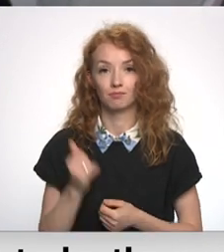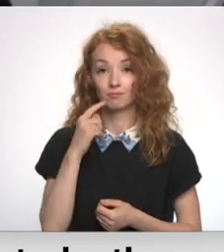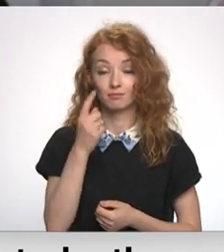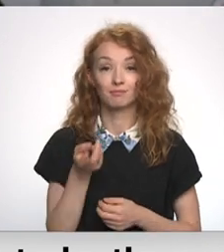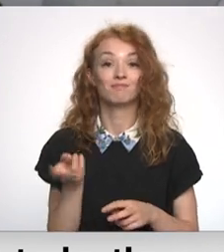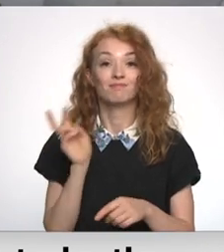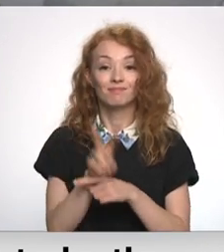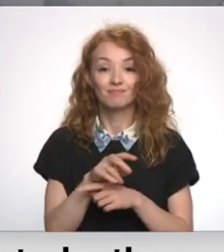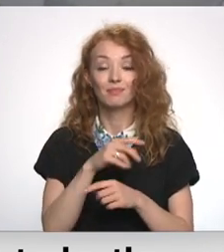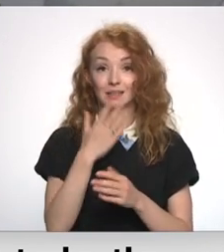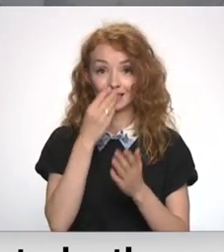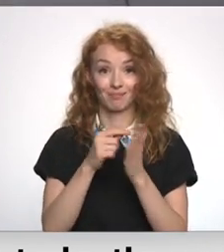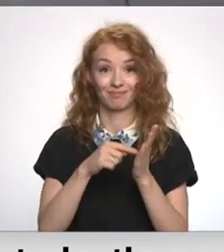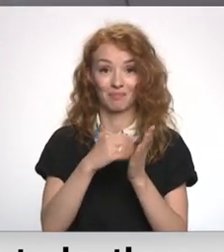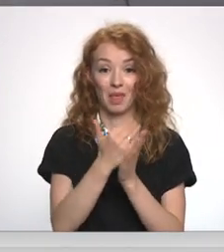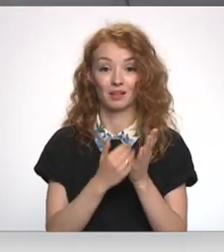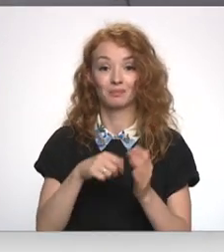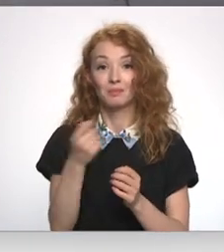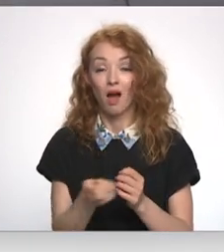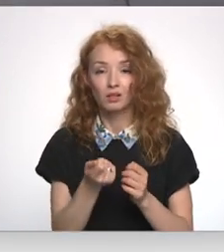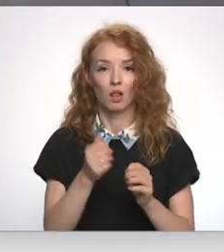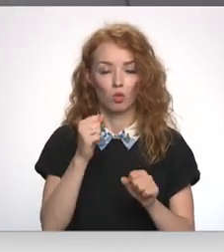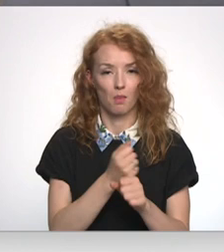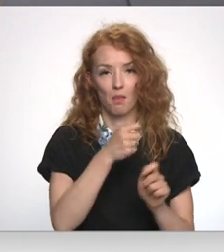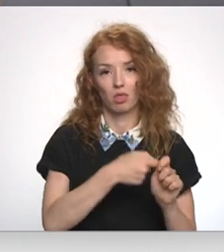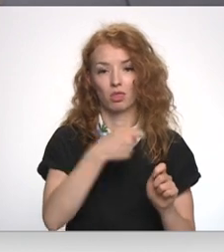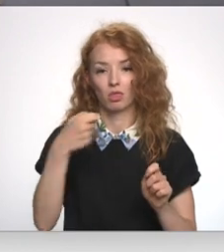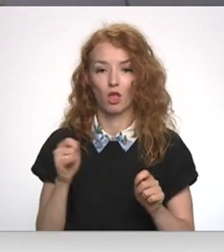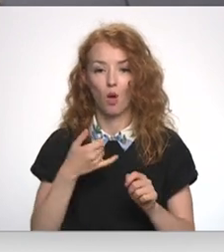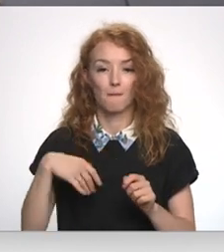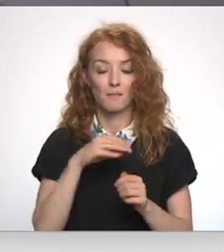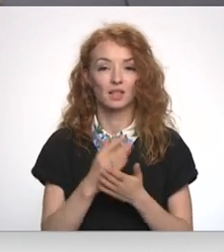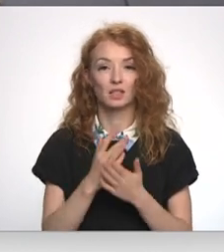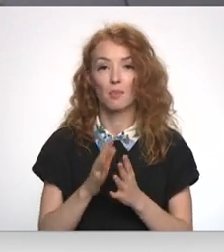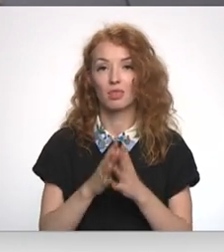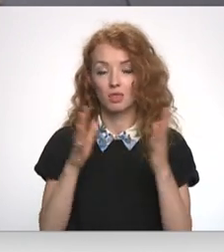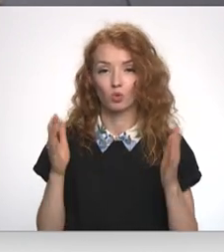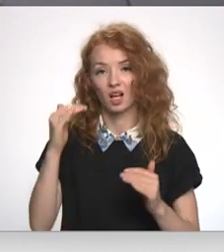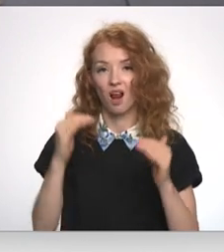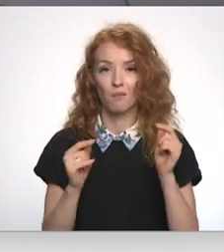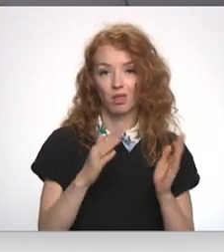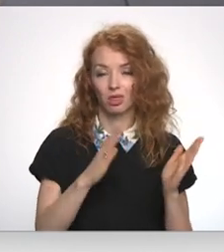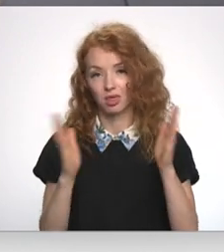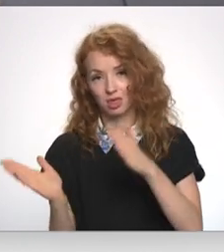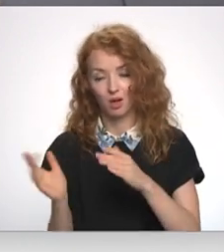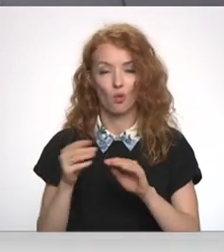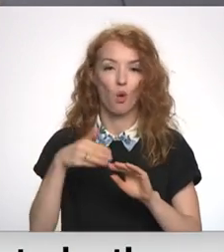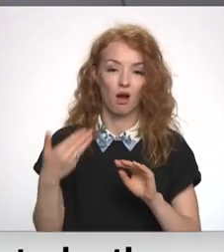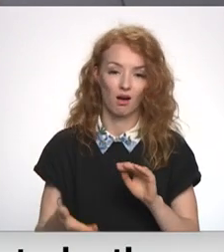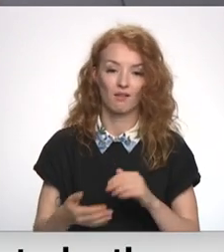Kad atnāc mazgāt pēc sava pieraksta, citi vēl nav paspējuši, ja mūs ir daudz. Grafiks ir nobīdījies un viss aizkavējis.